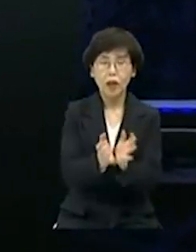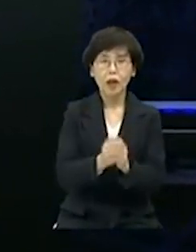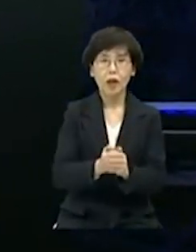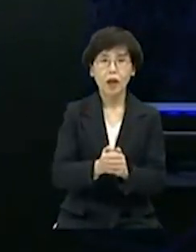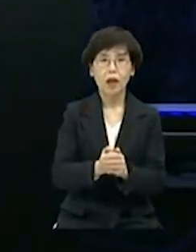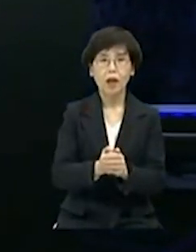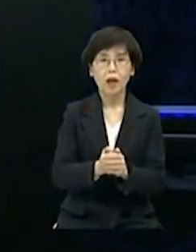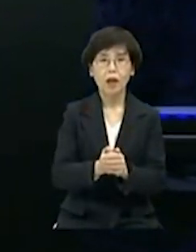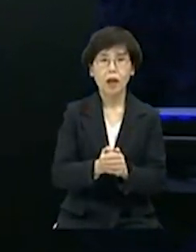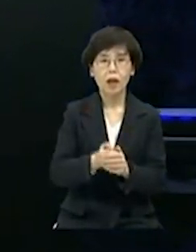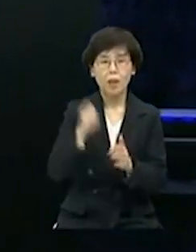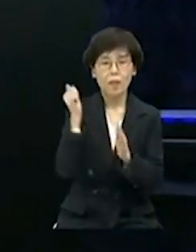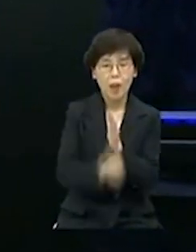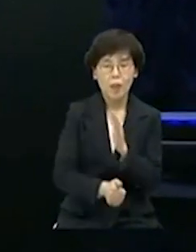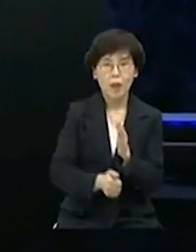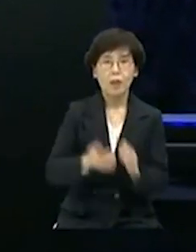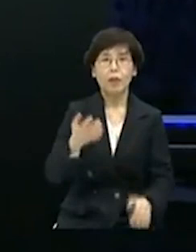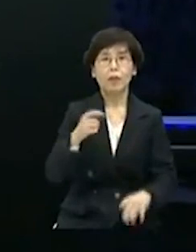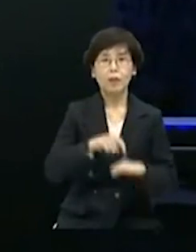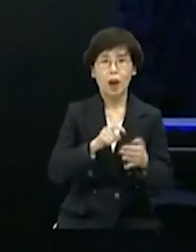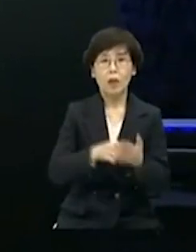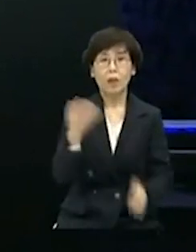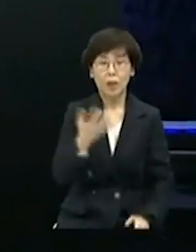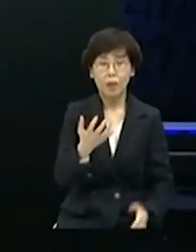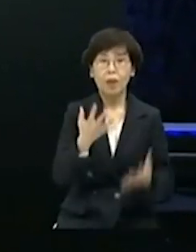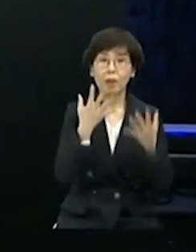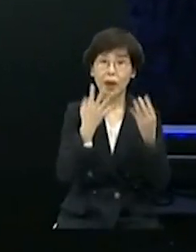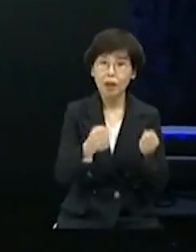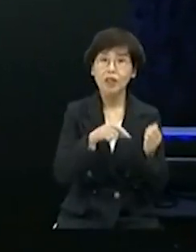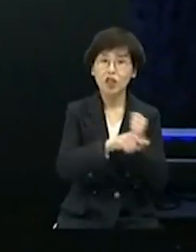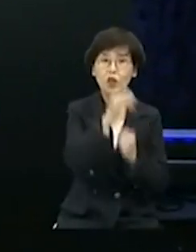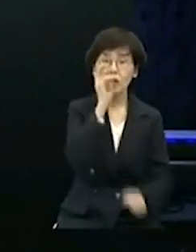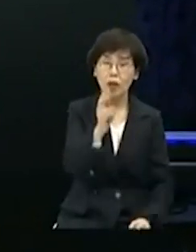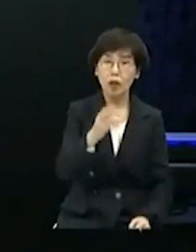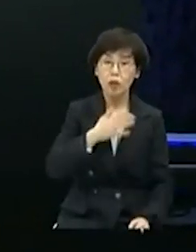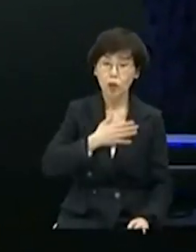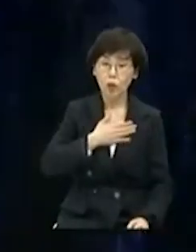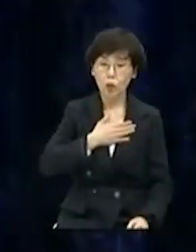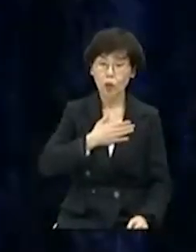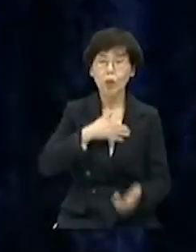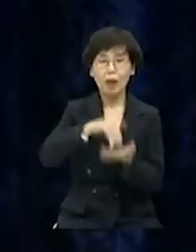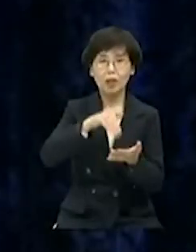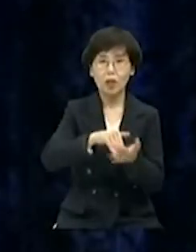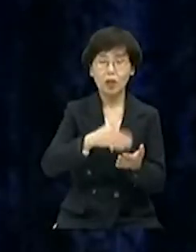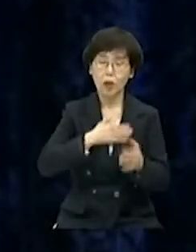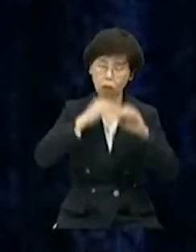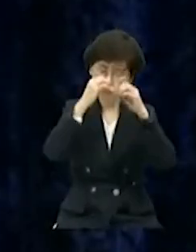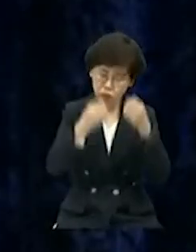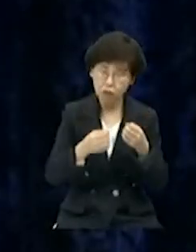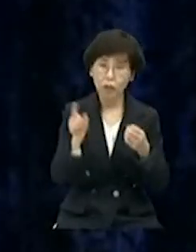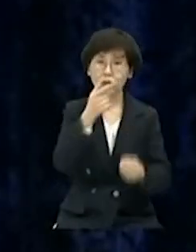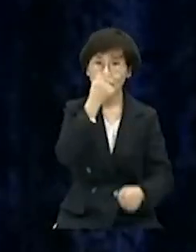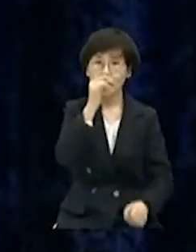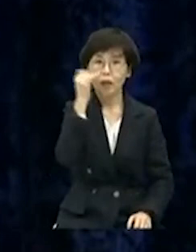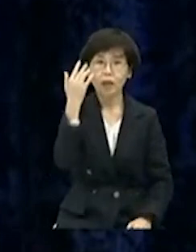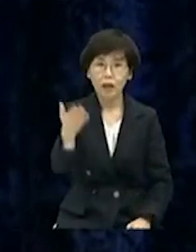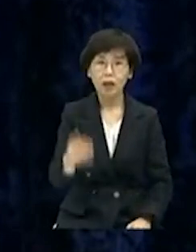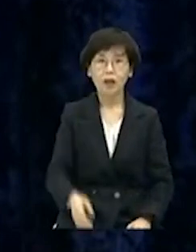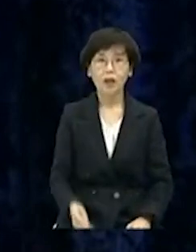무수한 이유가 있을 것입니다. 저도 처음부터 반성합니다. 저에게 뭐가 부족했나.